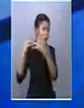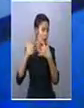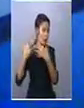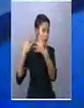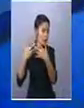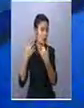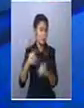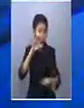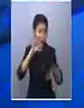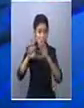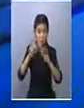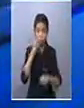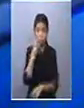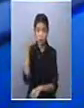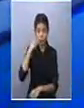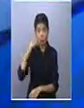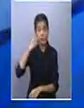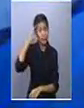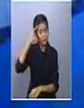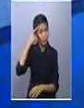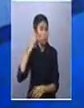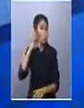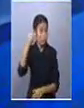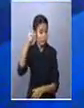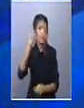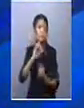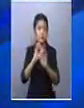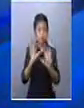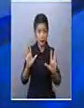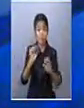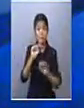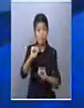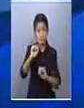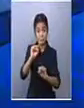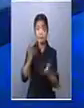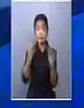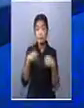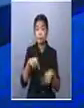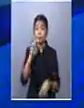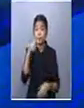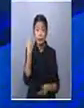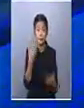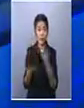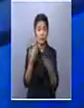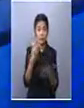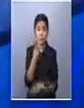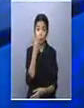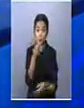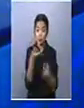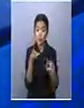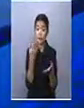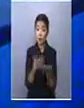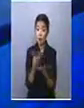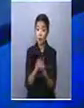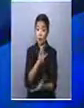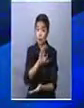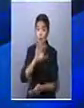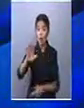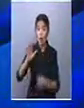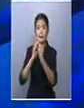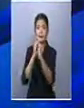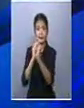ตามกันอย่างต่อเนื่องเพราะว่าน่าจะรู้ผลกันในวันพรุ่งนี้ด้วยเช่นเดียวกันค่ะส่วนใครนะคะที่ติดตามเรื่องราวของการลงทุนในตลาดหุ้นจีนในช่ว